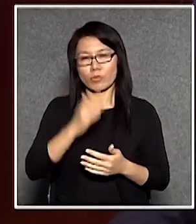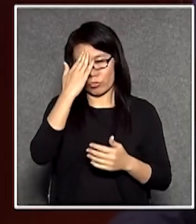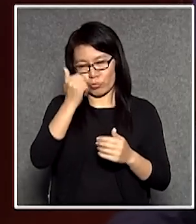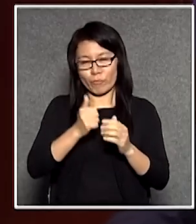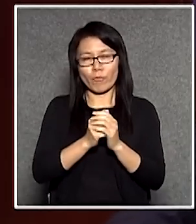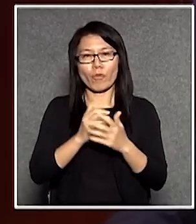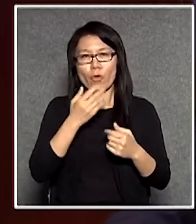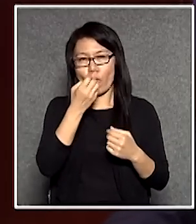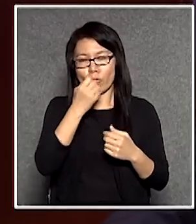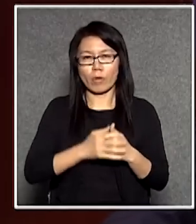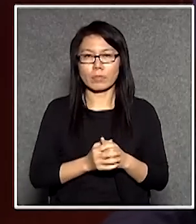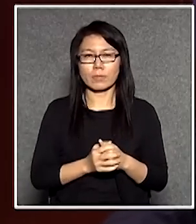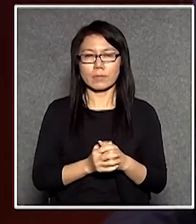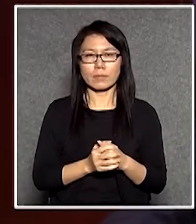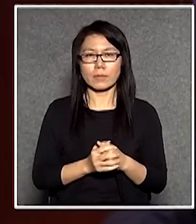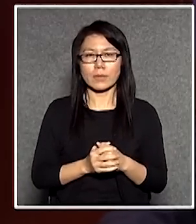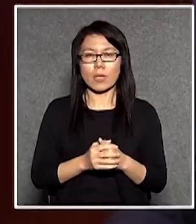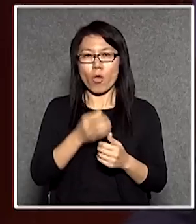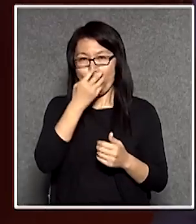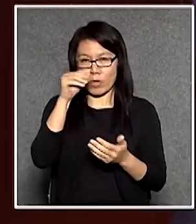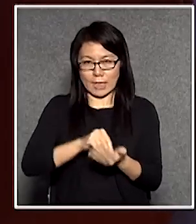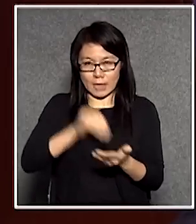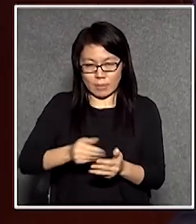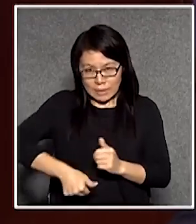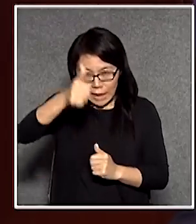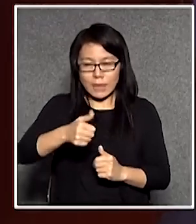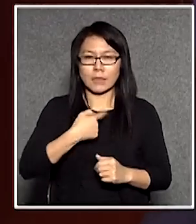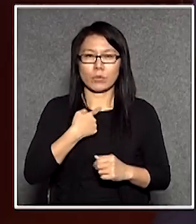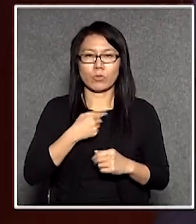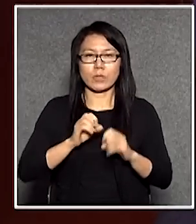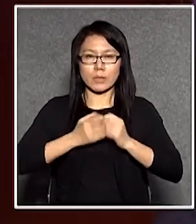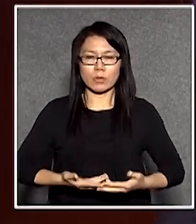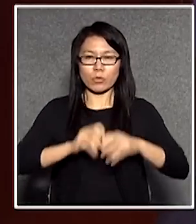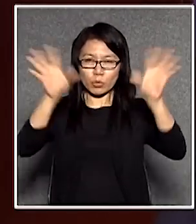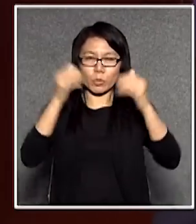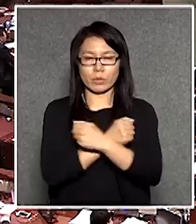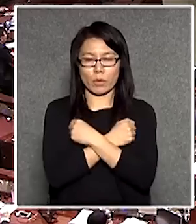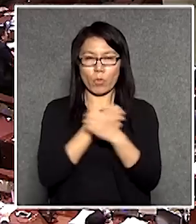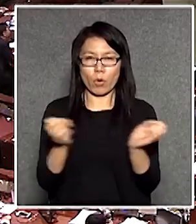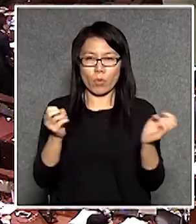香港一定要贏。我現在宣布休會。